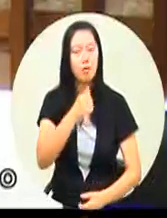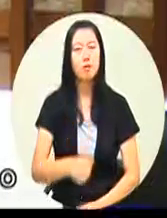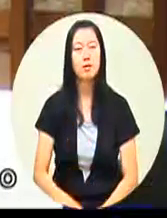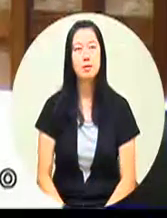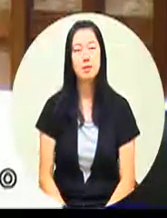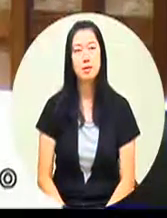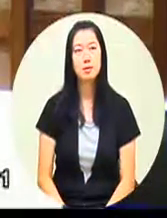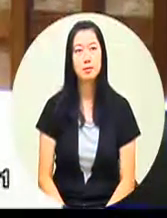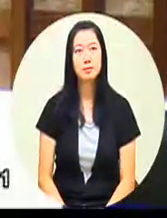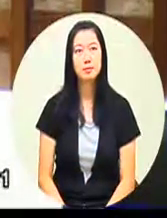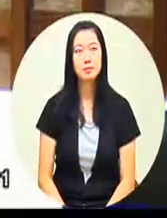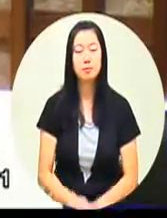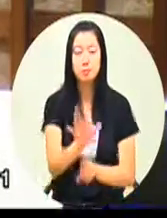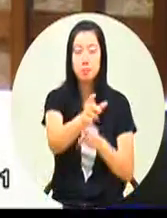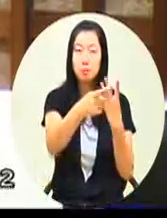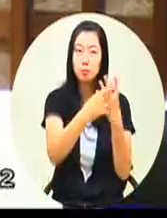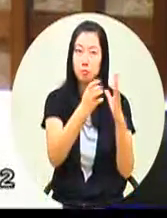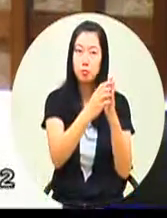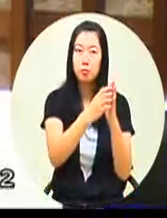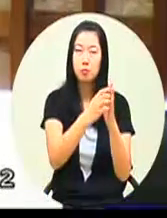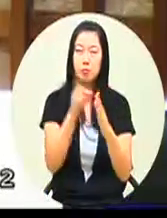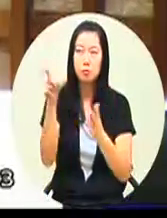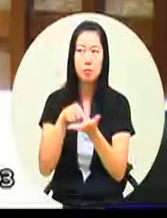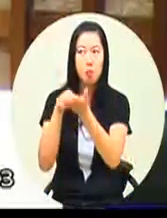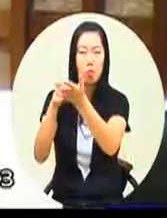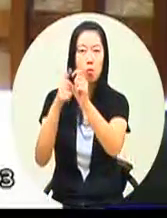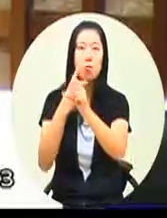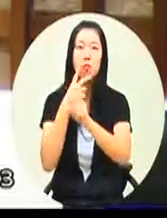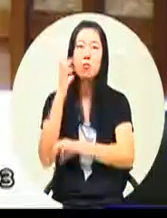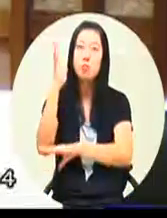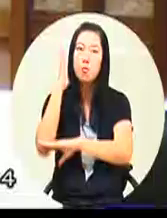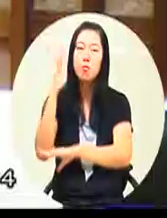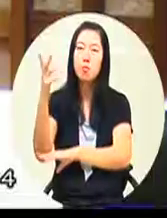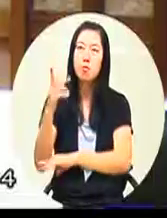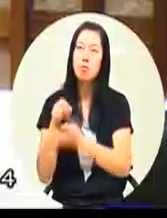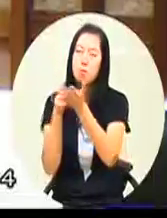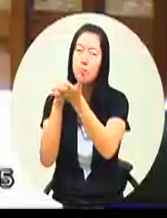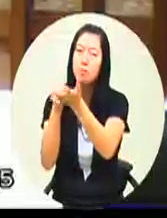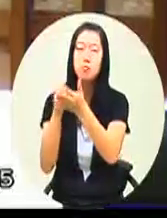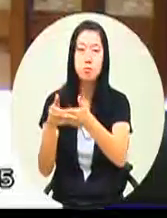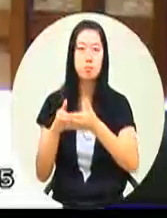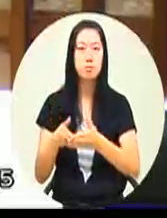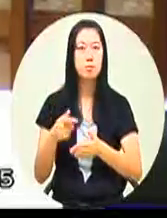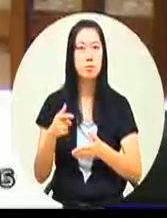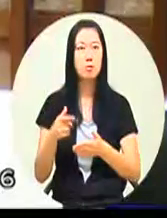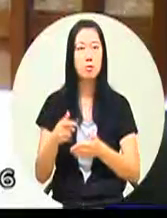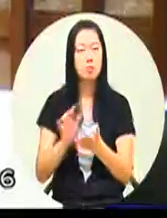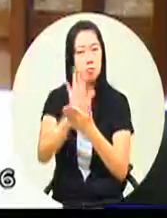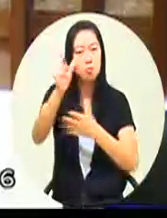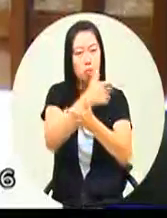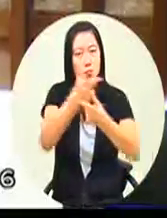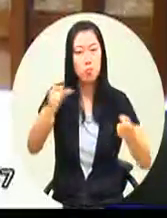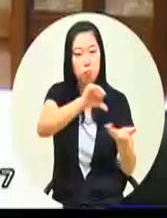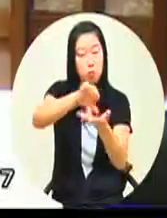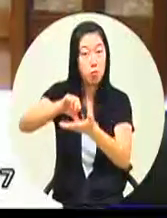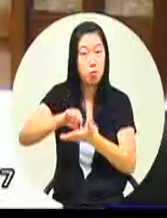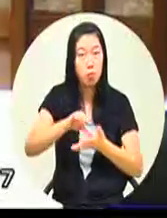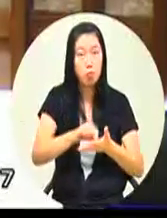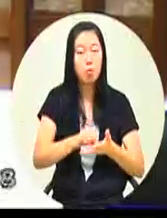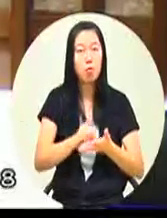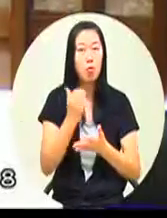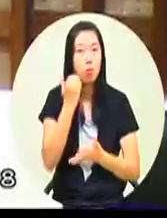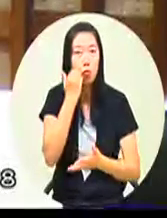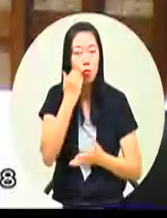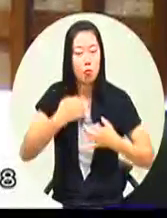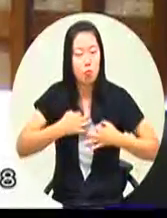吼，另外农业局爱向中央向安尼农委会吼、做一个争取，看以后统一啦，真有证的要安怎啊合法